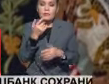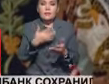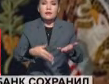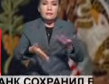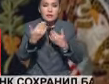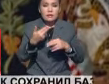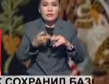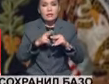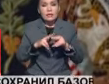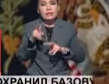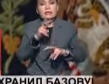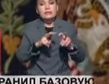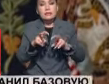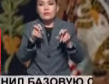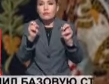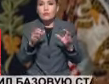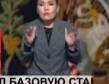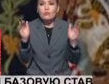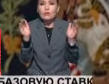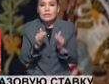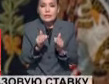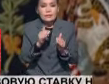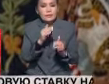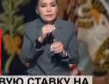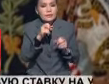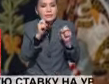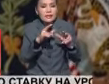людей искать более безопасное убежище. Иногда